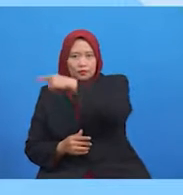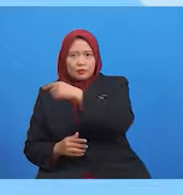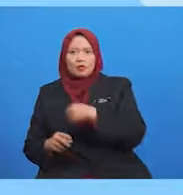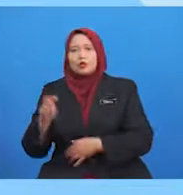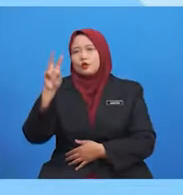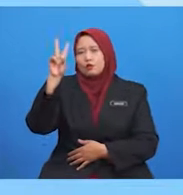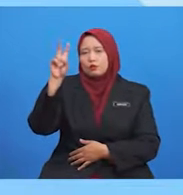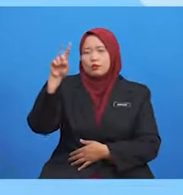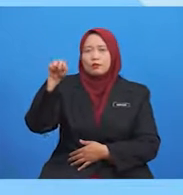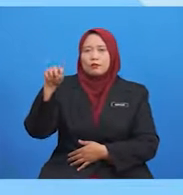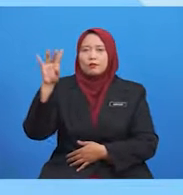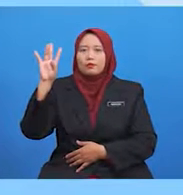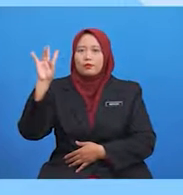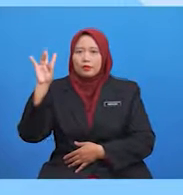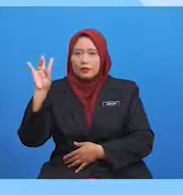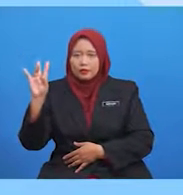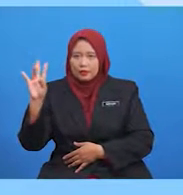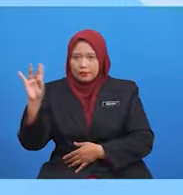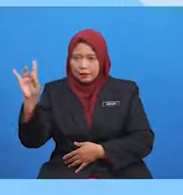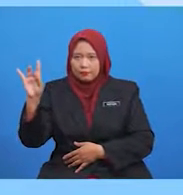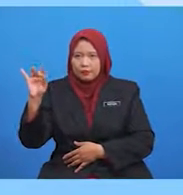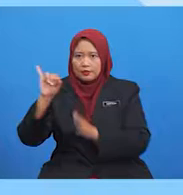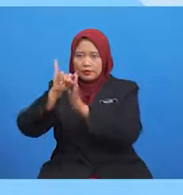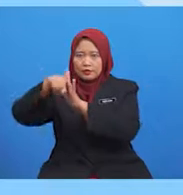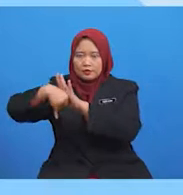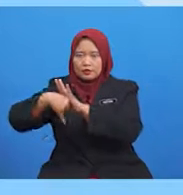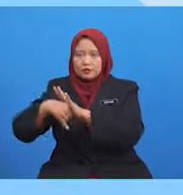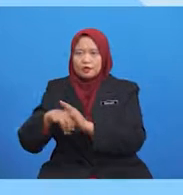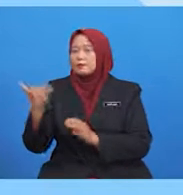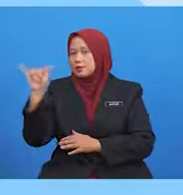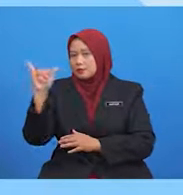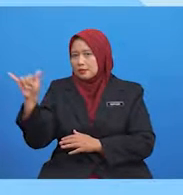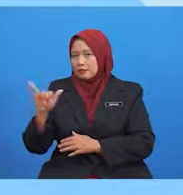kita akan memperolehi 5 gram.